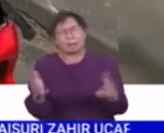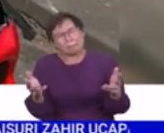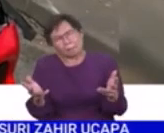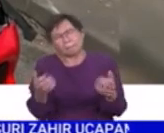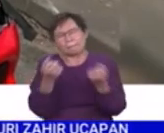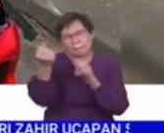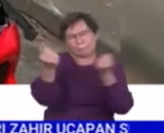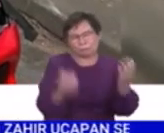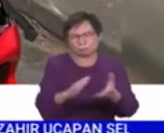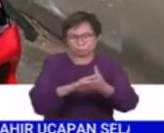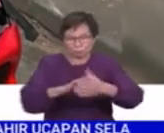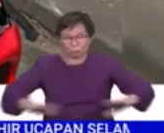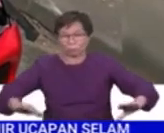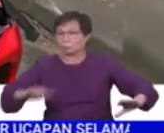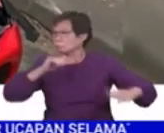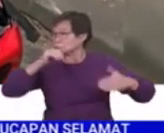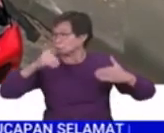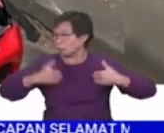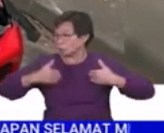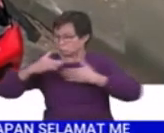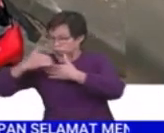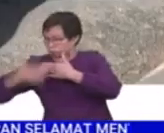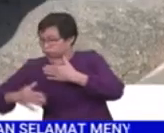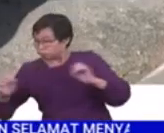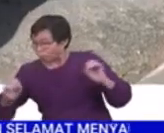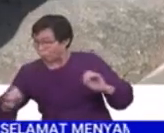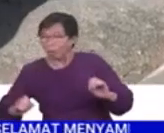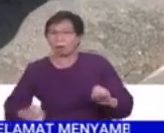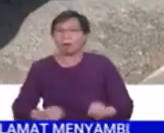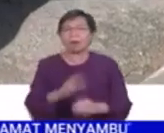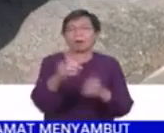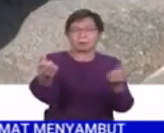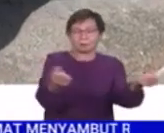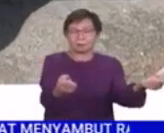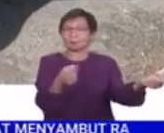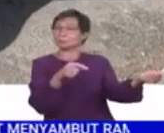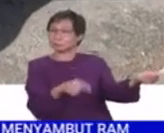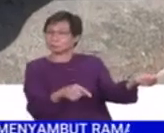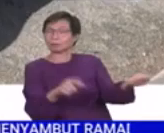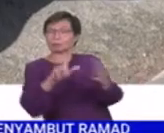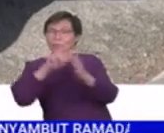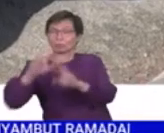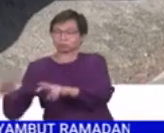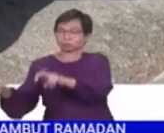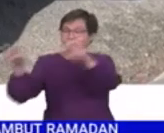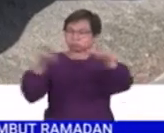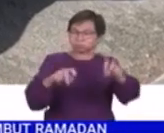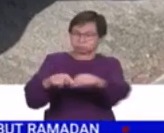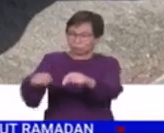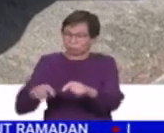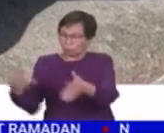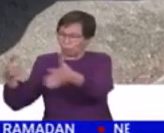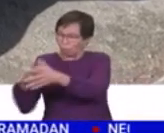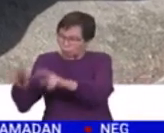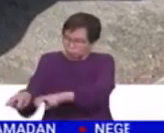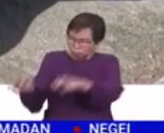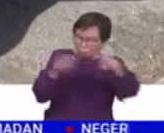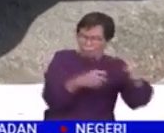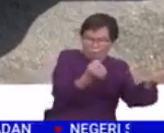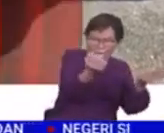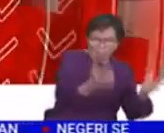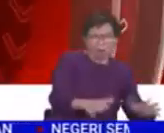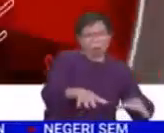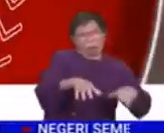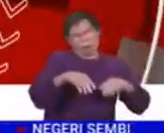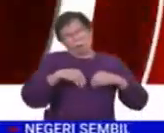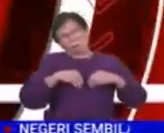Bagaimanapun, pemandunya selamat dan tidak mengalami kecederaan. Kereta Ferrari tersebut kemudian dialihkan dari lokasi kejadian dan pemandunya pasrah